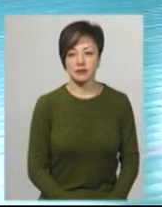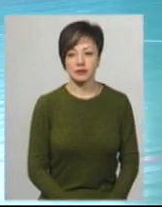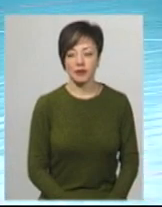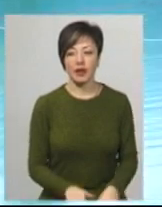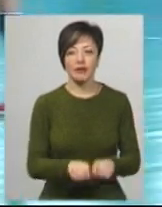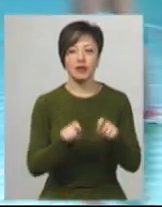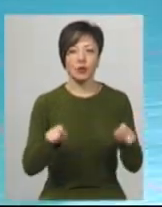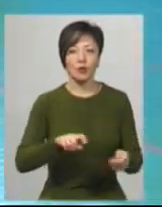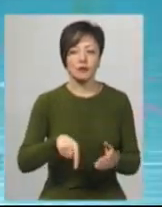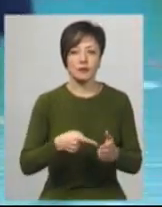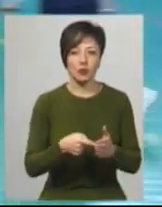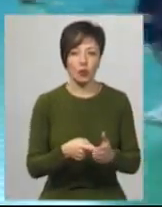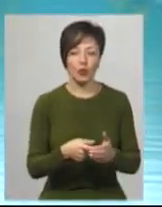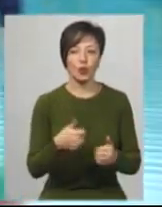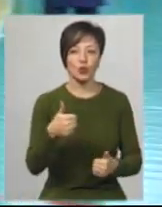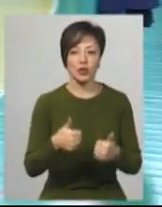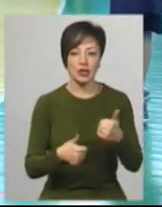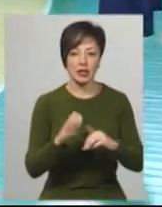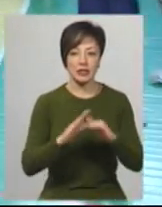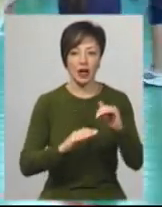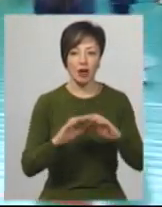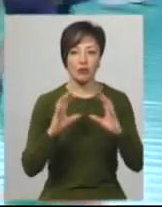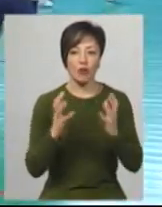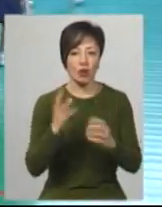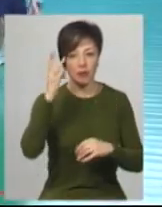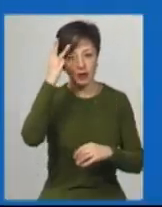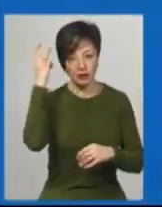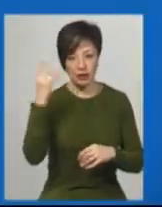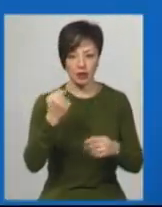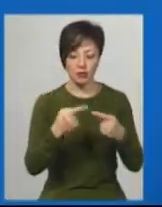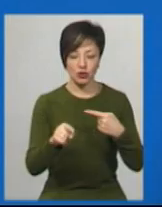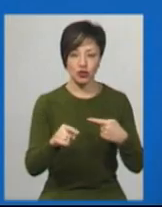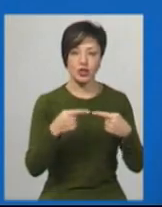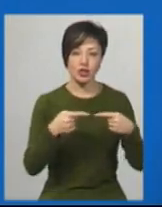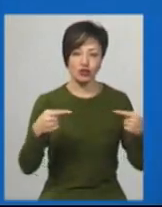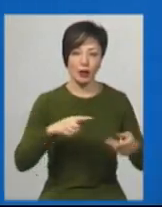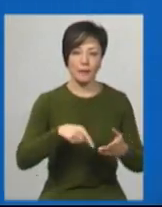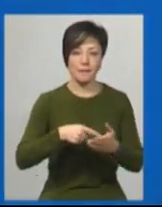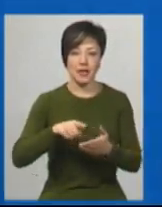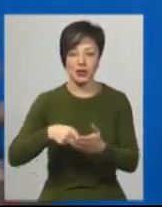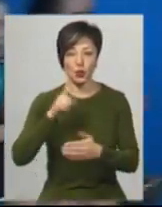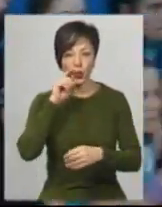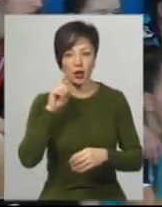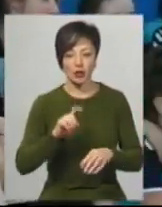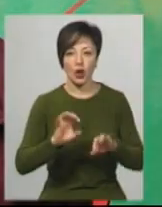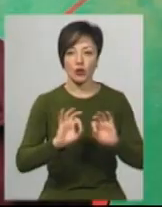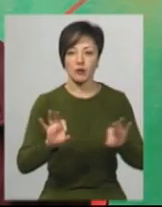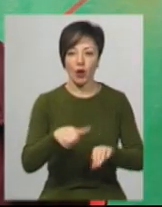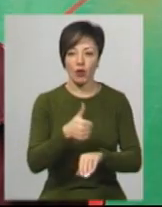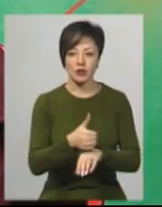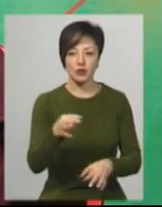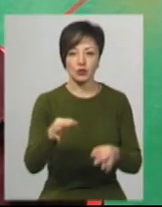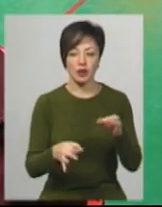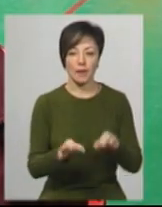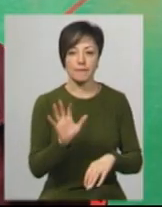У відкритому міському турнірі з гандболу бере участь спортсмен не тільки з Хмельницького, але й інших міст України, розповідає головний суддя змагань Ганна Юськова.